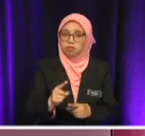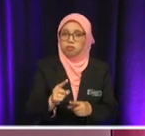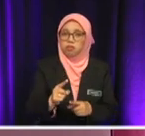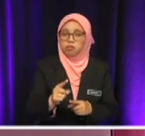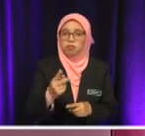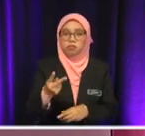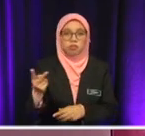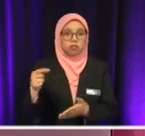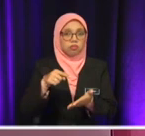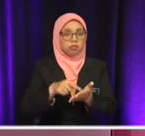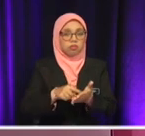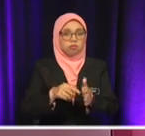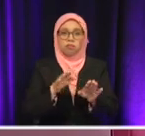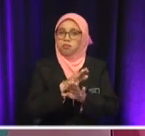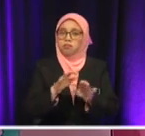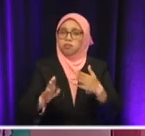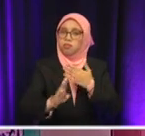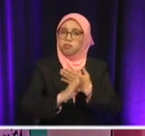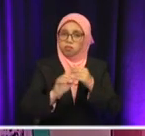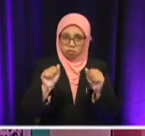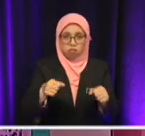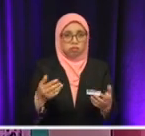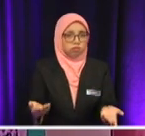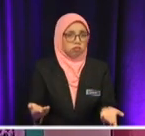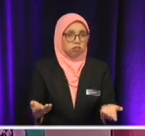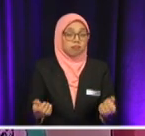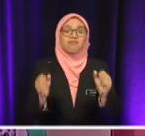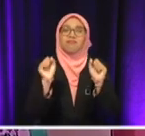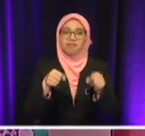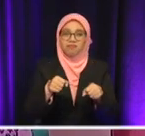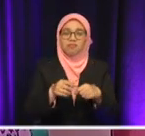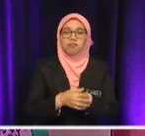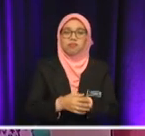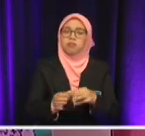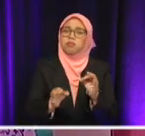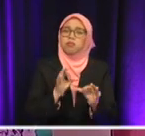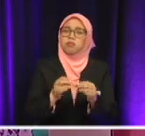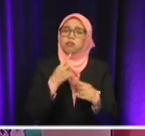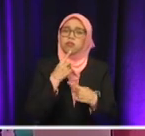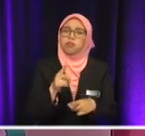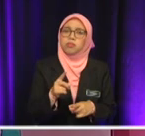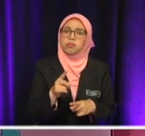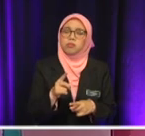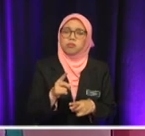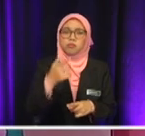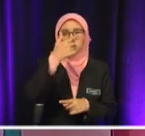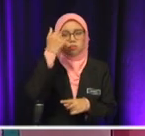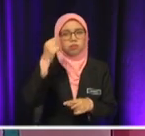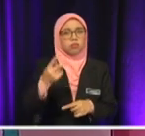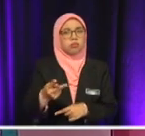berbahaya dan selamat kepada kanak-kanak. Boleh ke cikgu? Boleh. Kalau saya bagi jawapan cikgu kerana produk